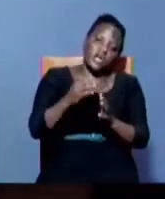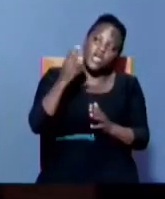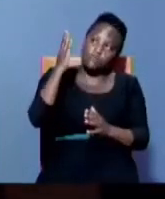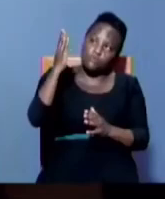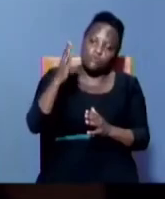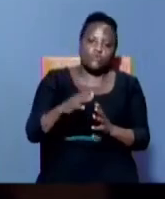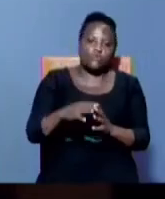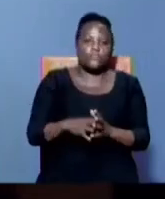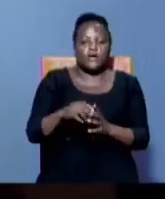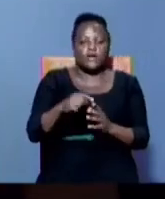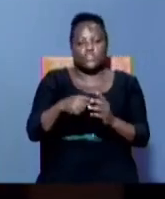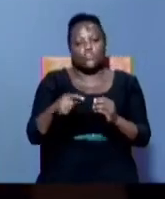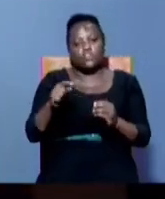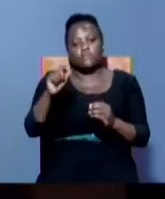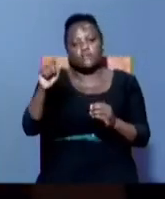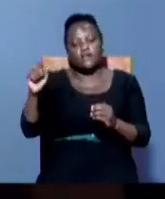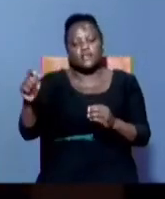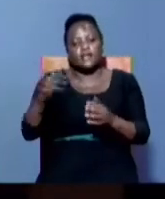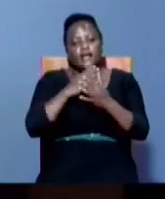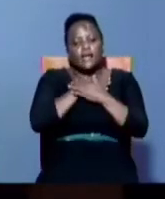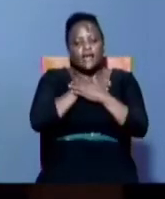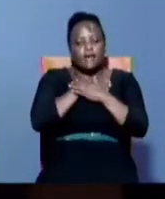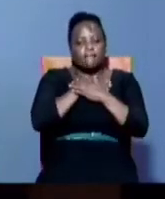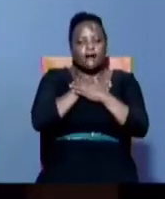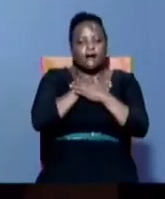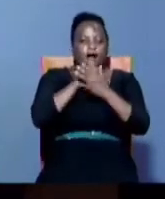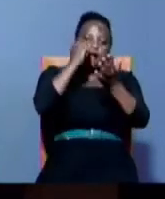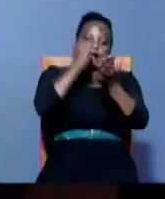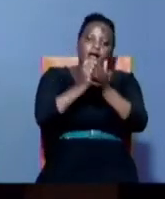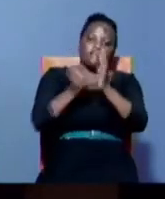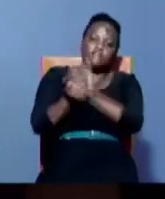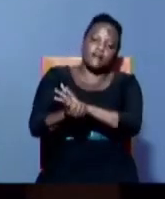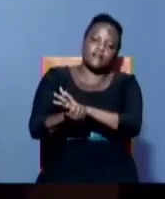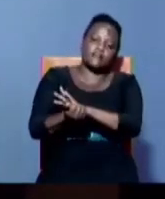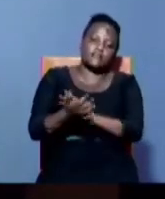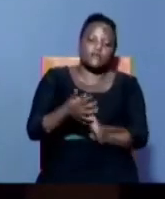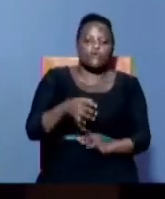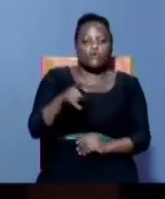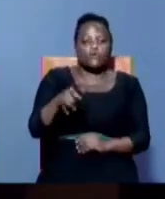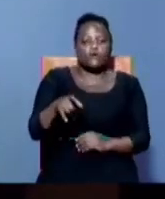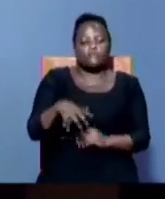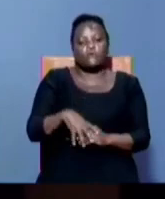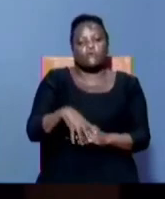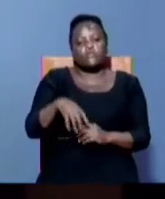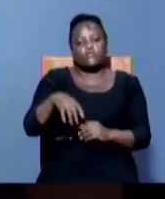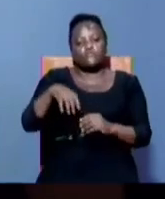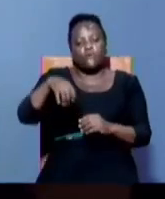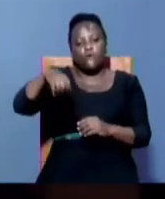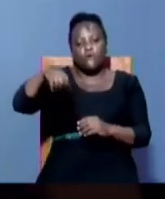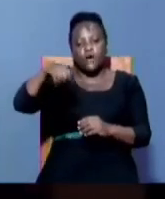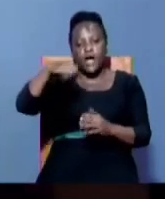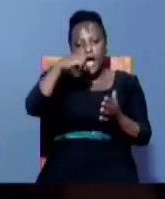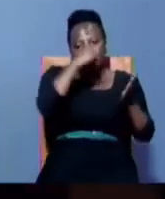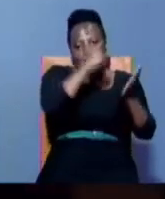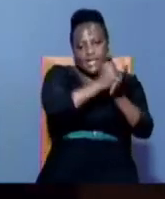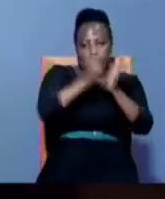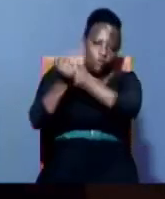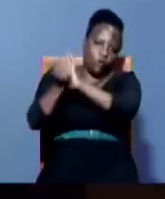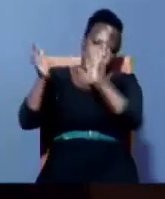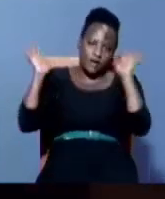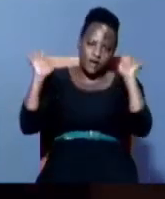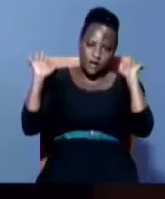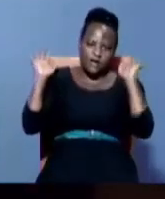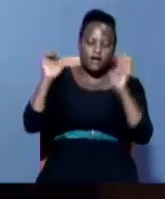kilichoandika neema pale Kalvari. Kwa hiyo ni hapa kidole cha Kalvari kilichoandikwa msalabani, damu iliyotoka,